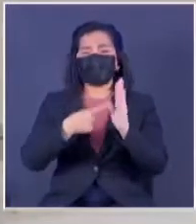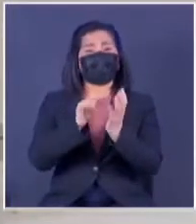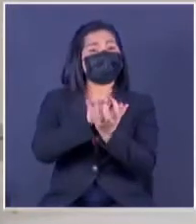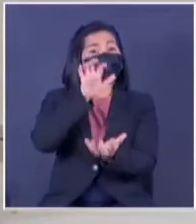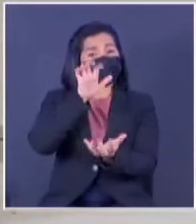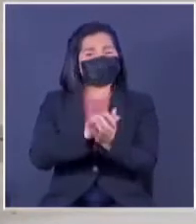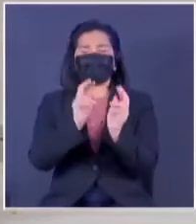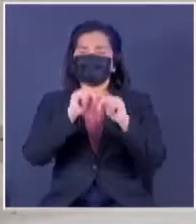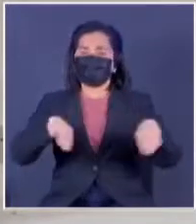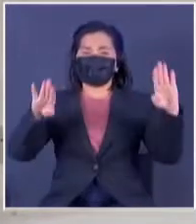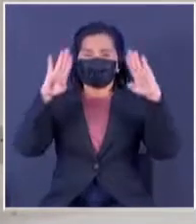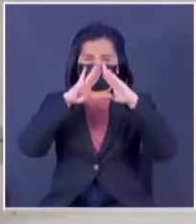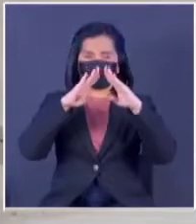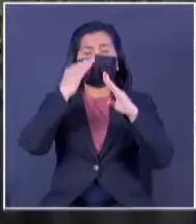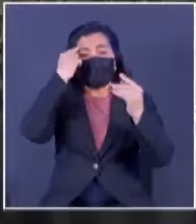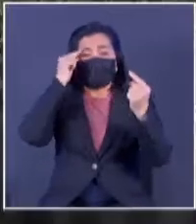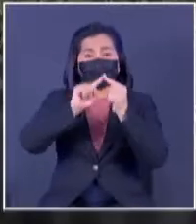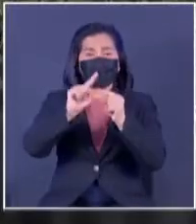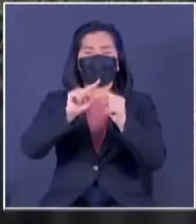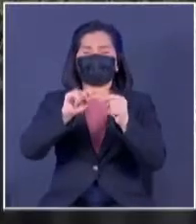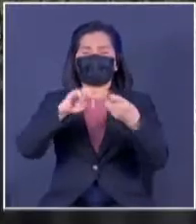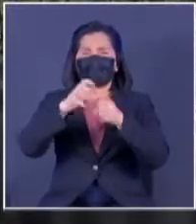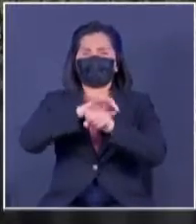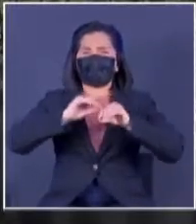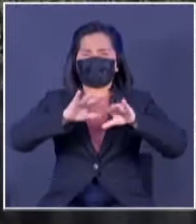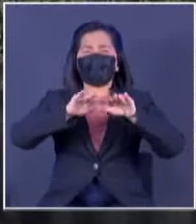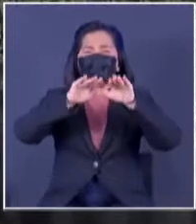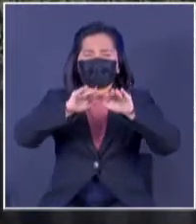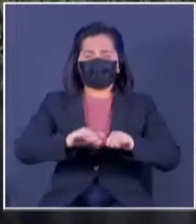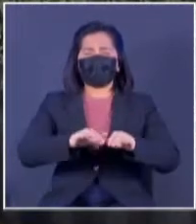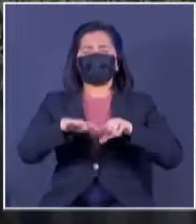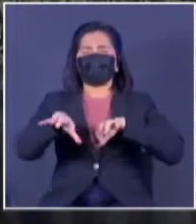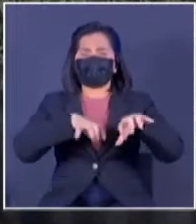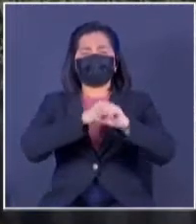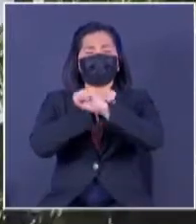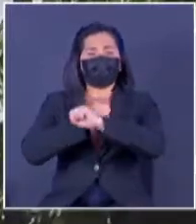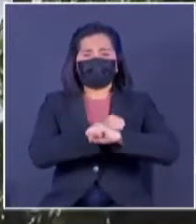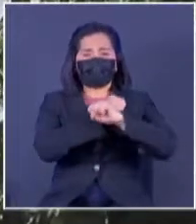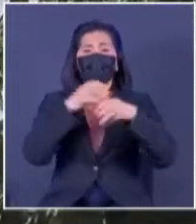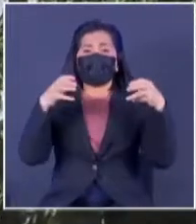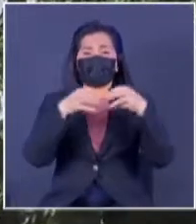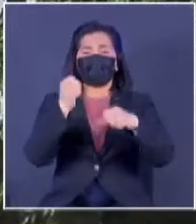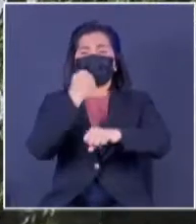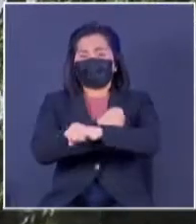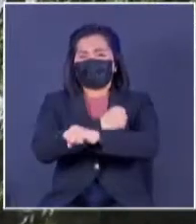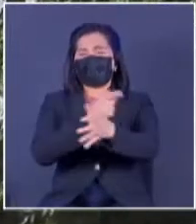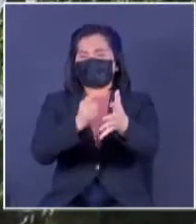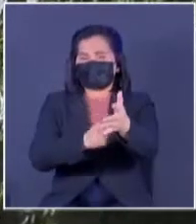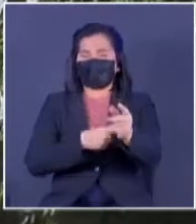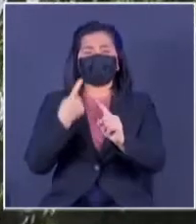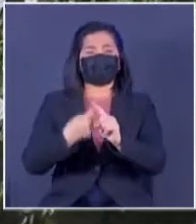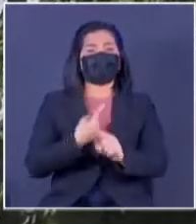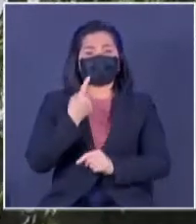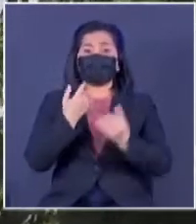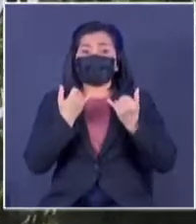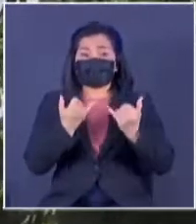ทรปราการและนครปฐมเพื่อควบคุมการแพร่ระบาดของโควิด-19 เนี่ยนะครับในกลุ่มคลัสเตอร์แคมป์คนงานเป็นเวลา1เดือนล่า